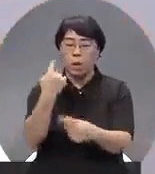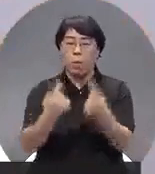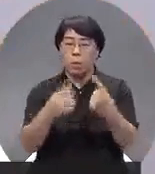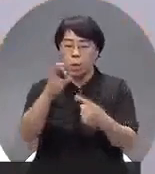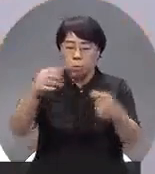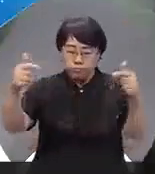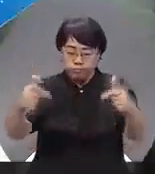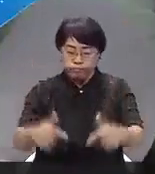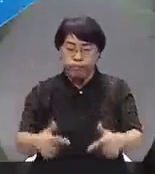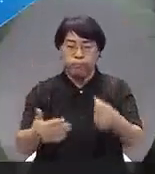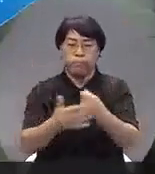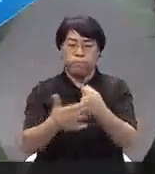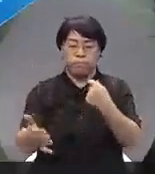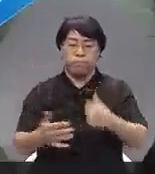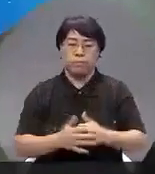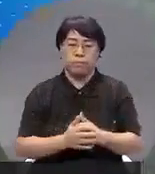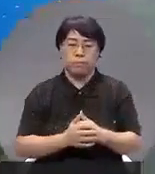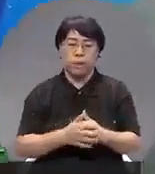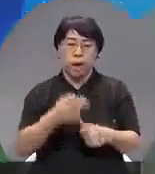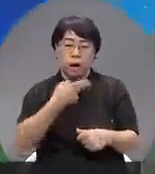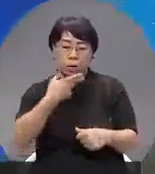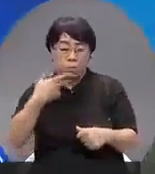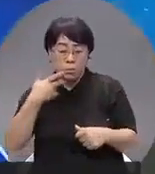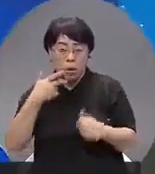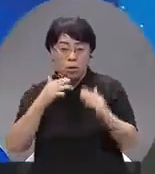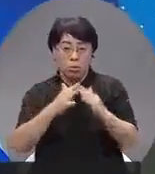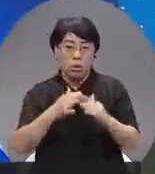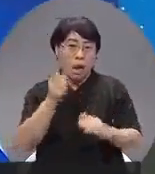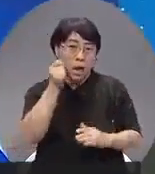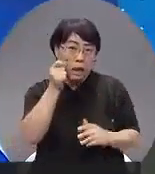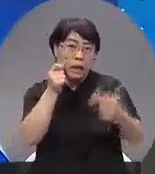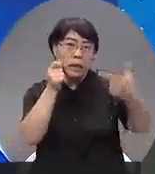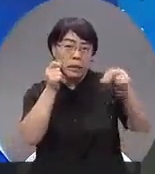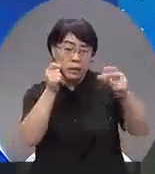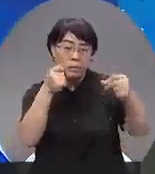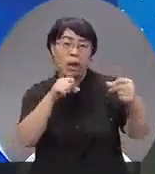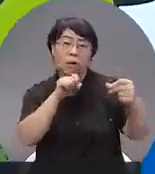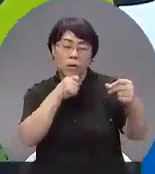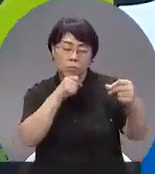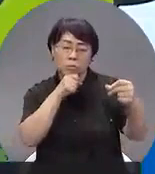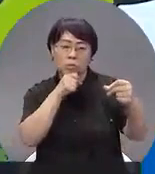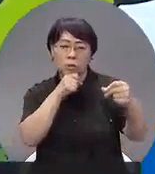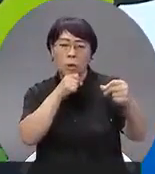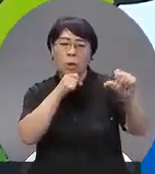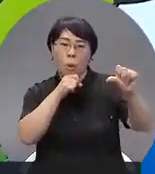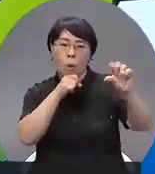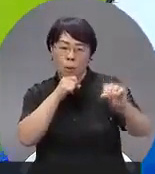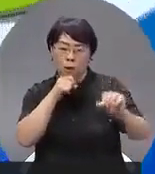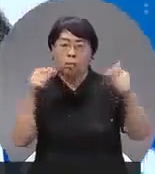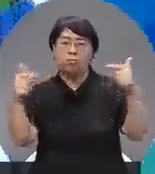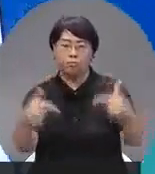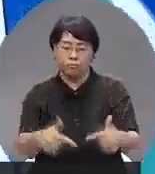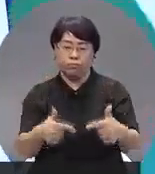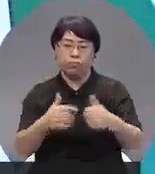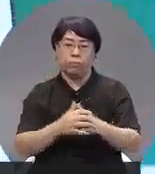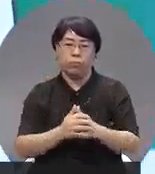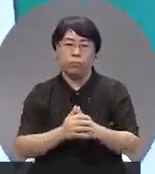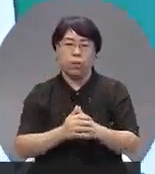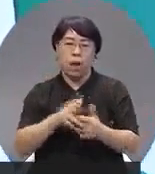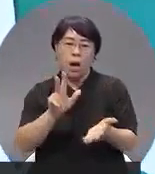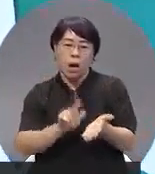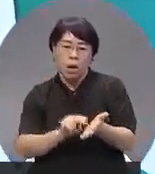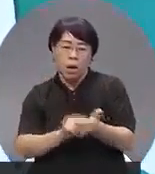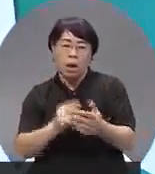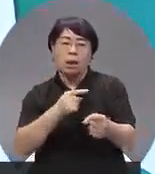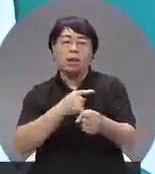줄었기 때문에. 음성군도 한 달에 7만 원까지 주던 인센티브 혜택을 5만 원으로 줄였습니다.